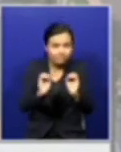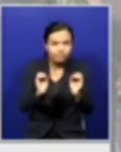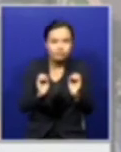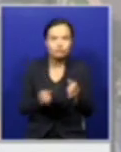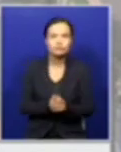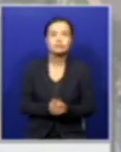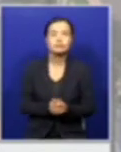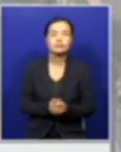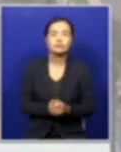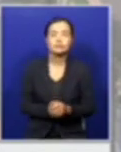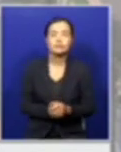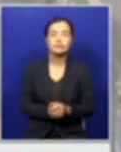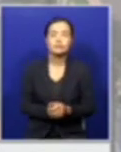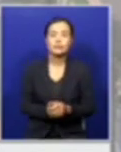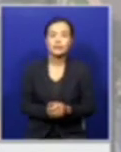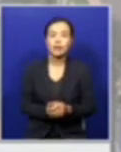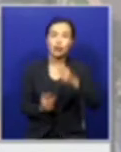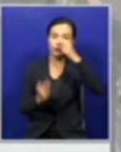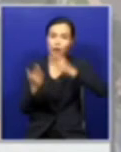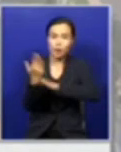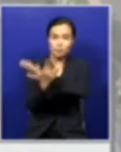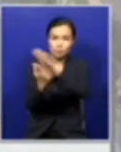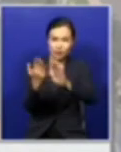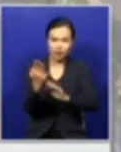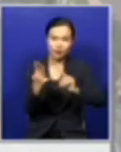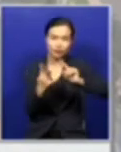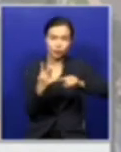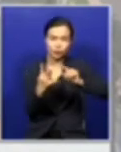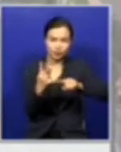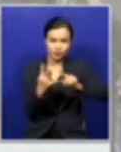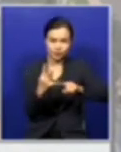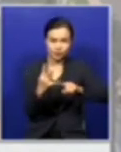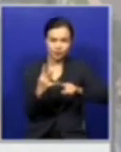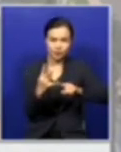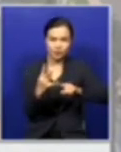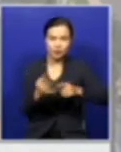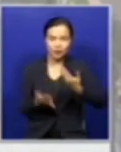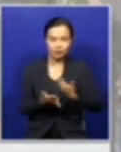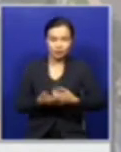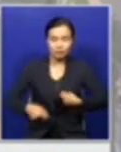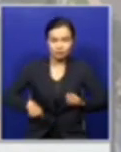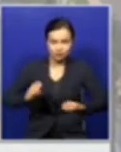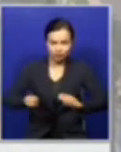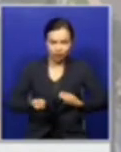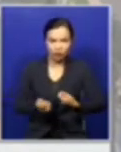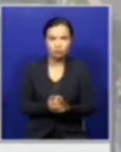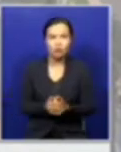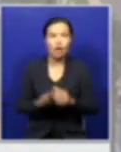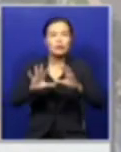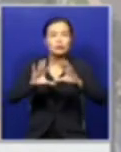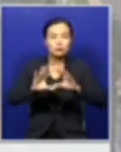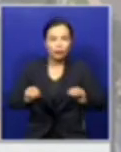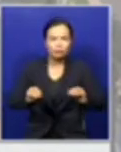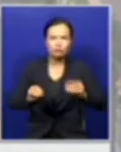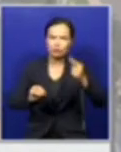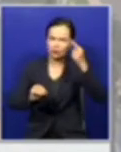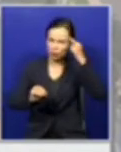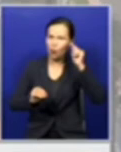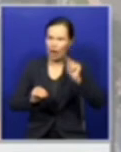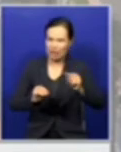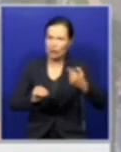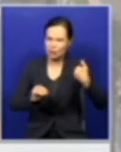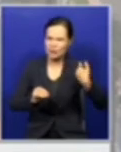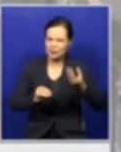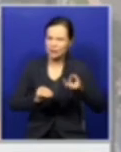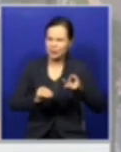4การบริโภคภายในตัวนี้เป็นตัวที่แม้ว่ามันจะดับแต่มันก็น่าจะพอมีเชื้ออยู่บ้างนะคะท่